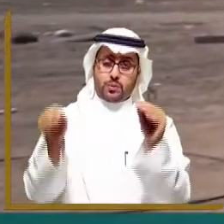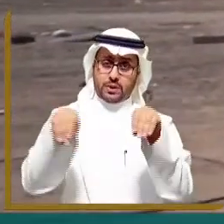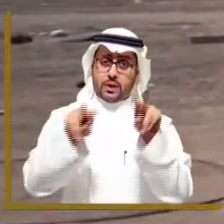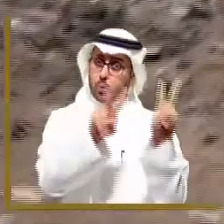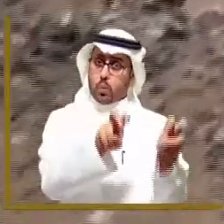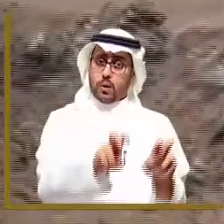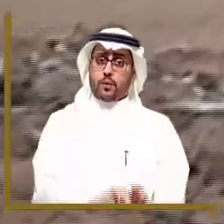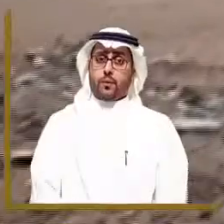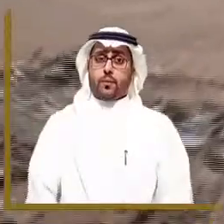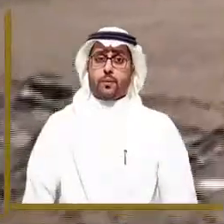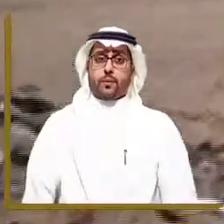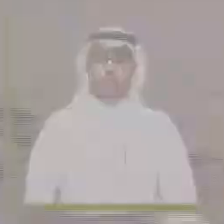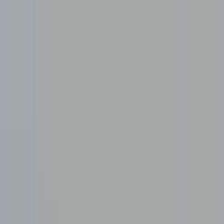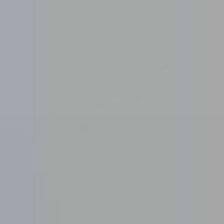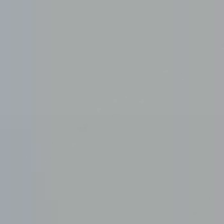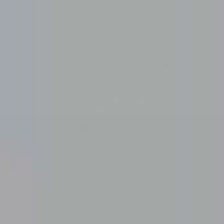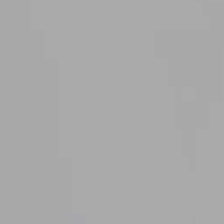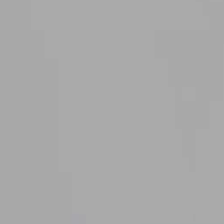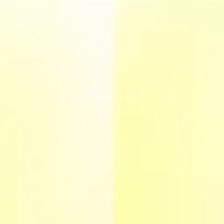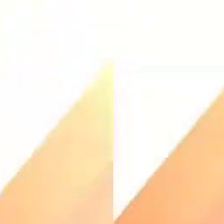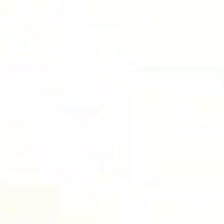المحافظة.